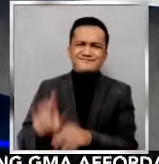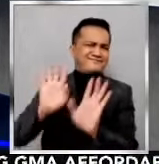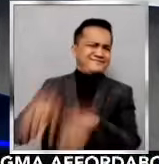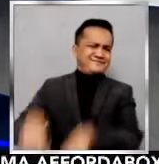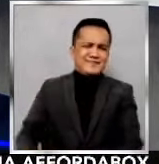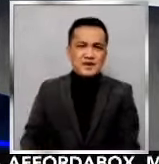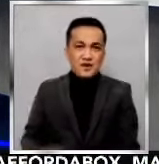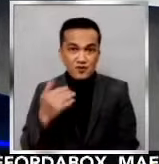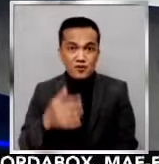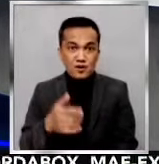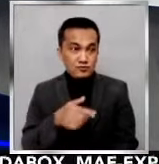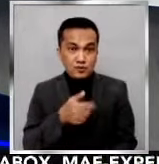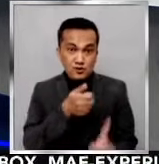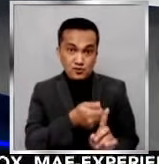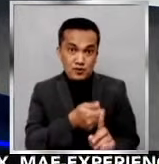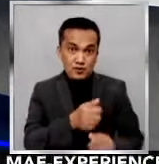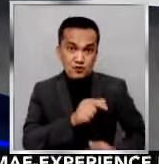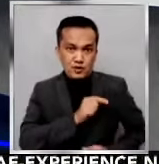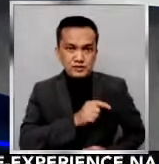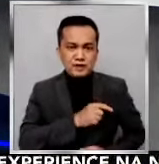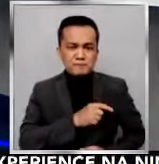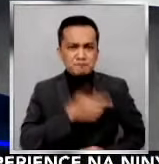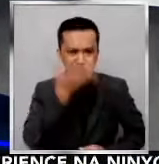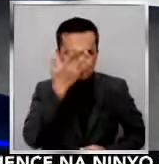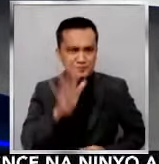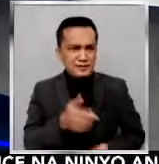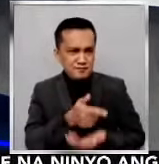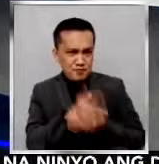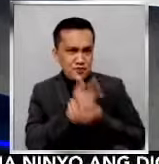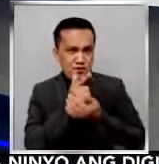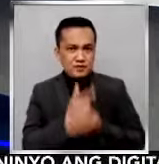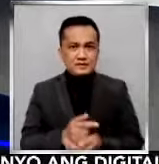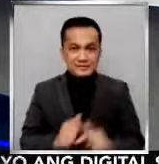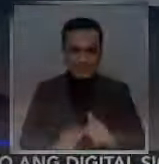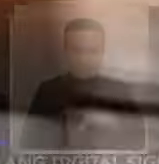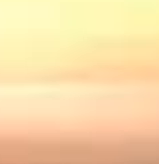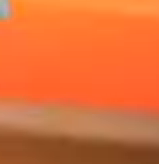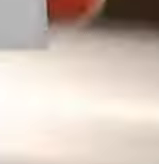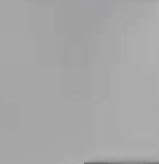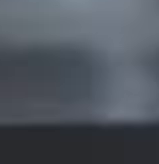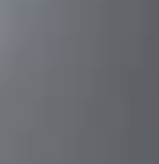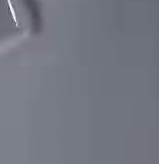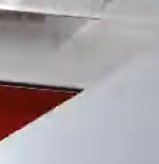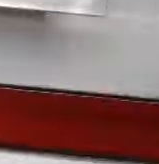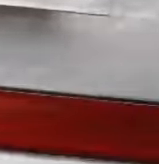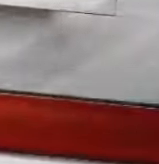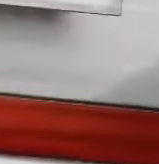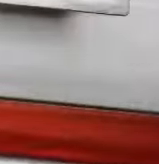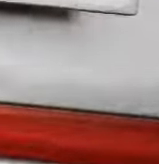listong gwardiya. Tunghaya natin sa pagtutok ni John Consulta. Eksklusibo!